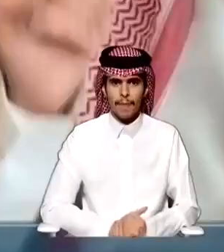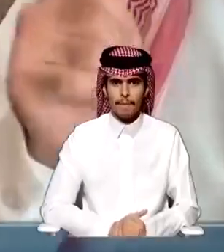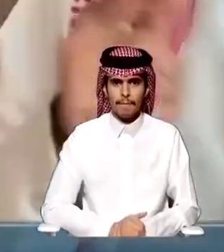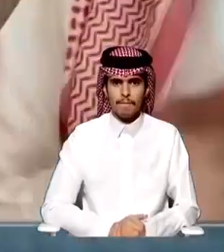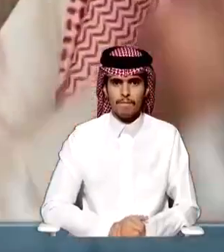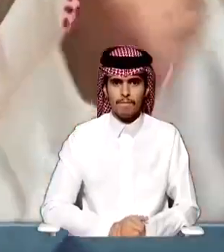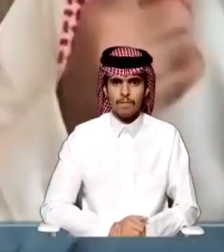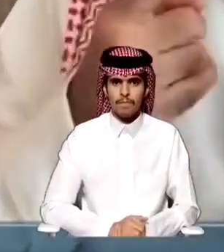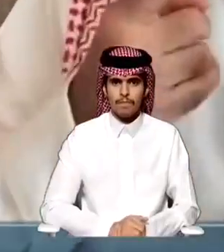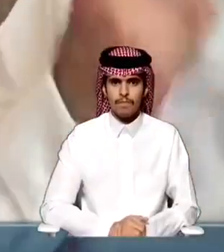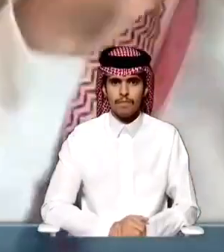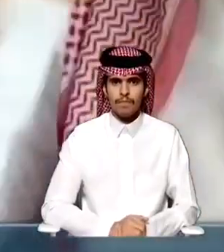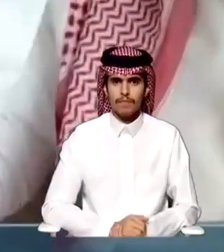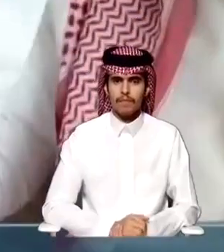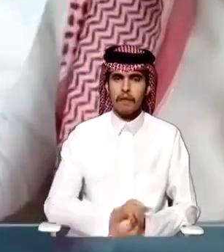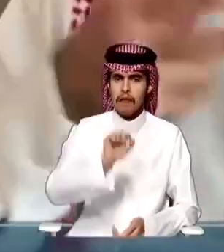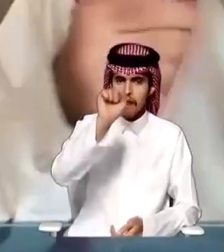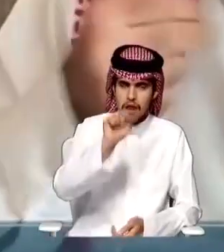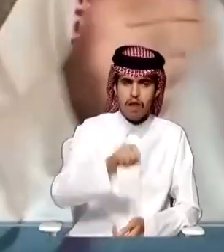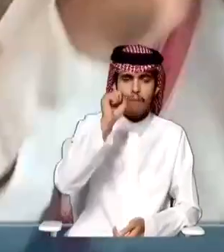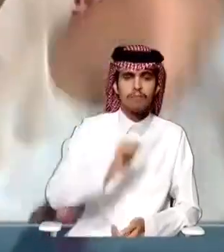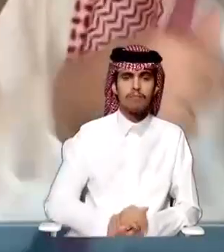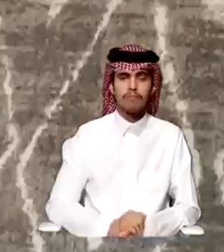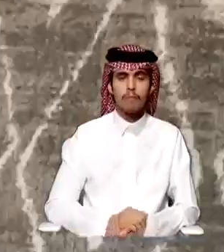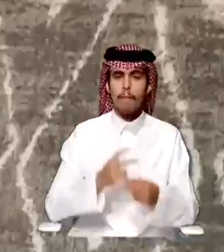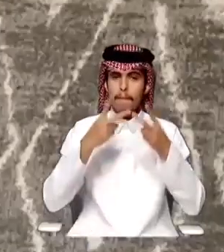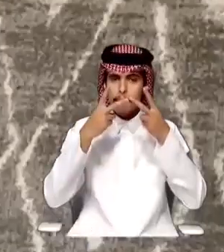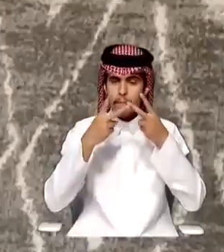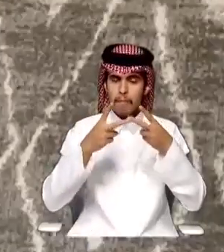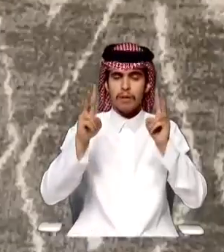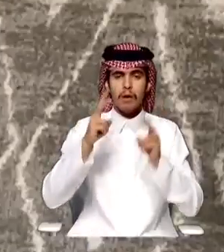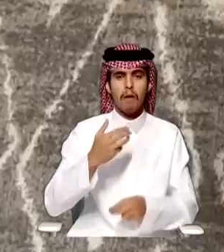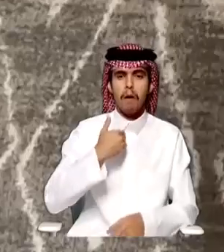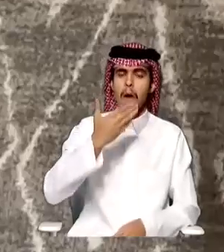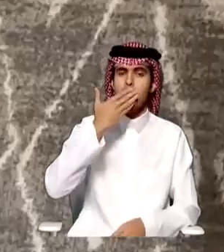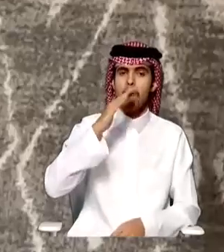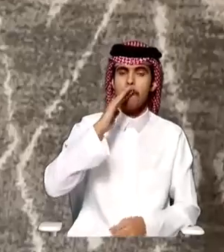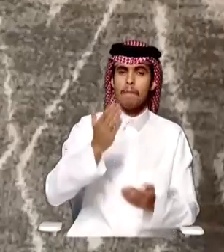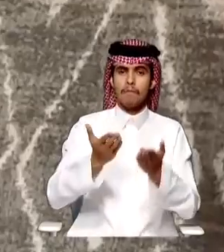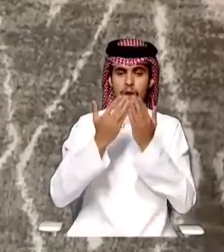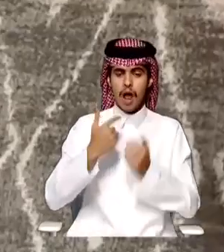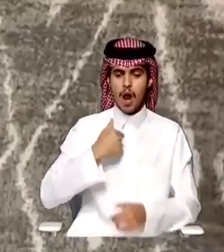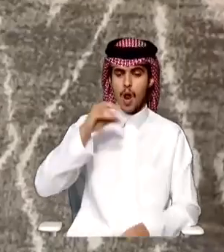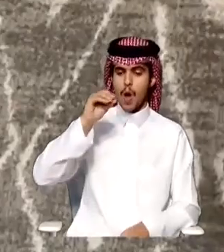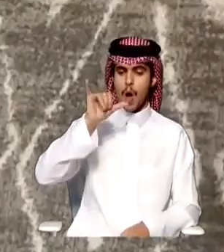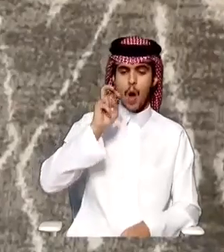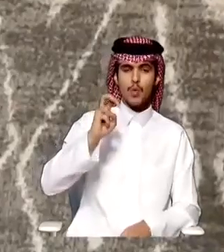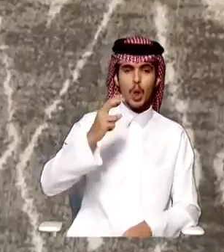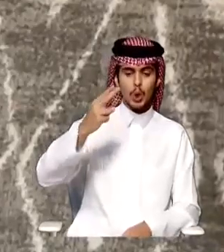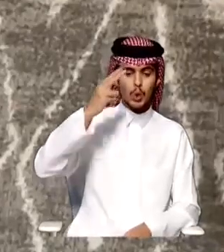شكرا نعم في البدايه الحمد لله انا تعرفت على هويتي كسعودي وكام